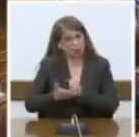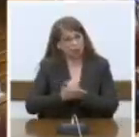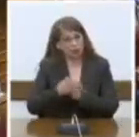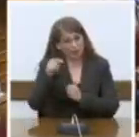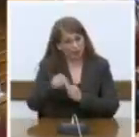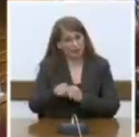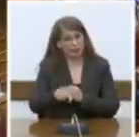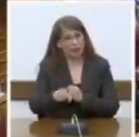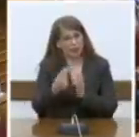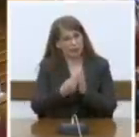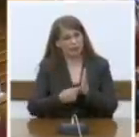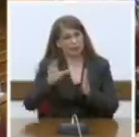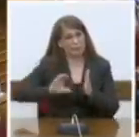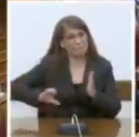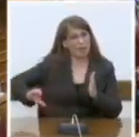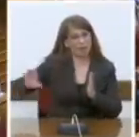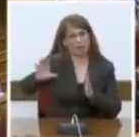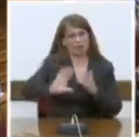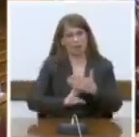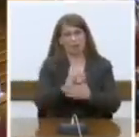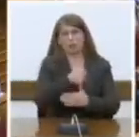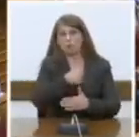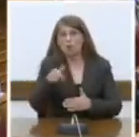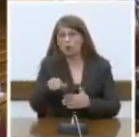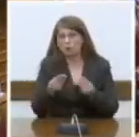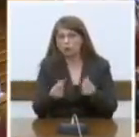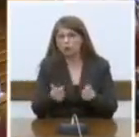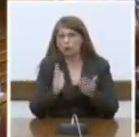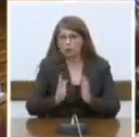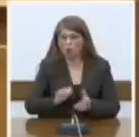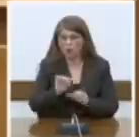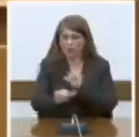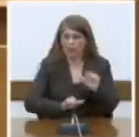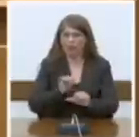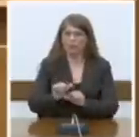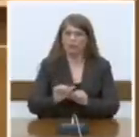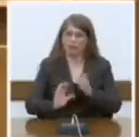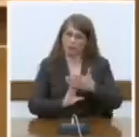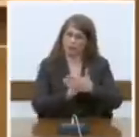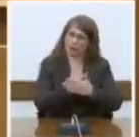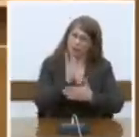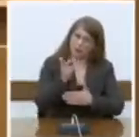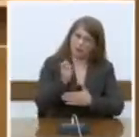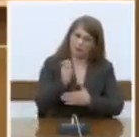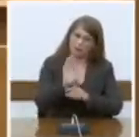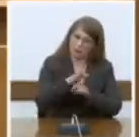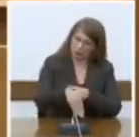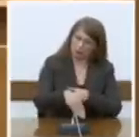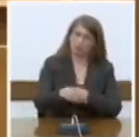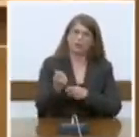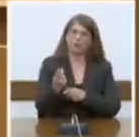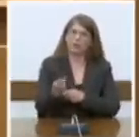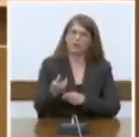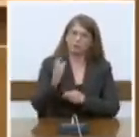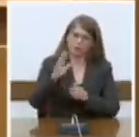κρίνεται η περιφερειακή ανάπτυξη και αποκέντρωση. Γιατί μόνο έτσι μπορείς να αναστρέψεις και την αναπτυξιακή ταπείνωση, αλλά και την πληθυσμιακή μείωση